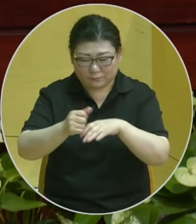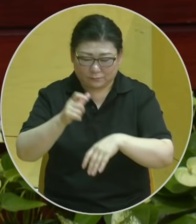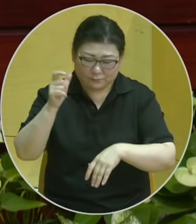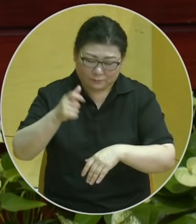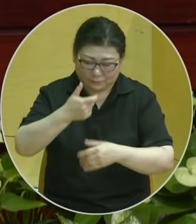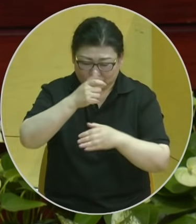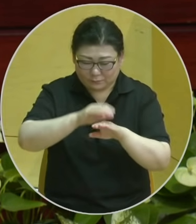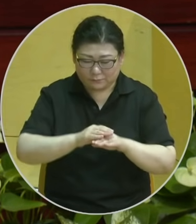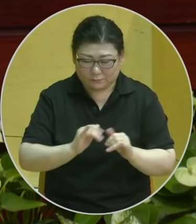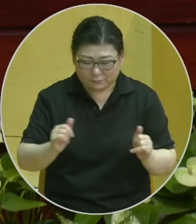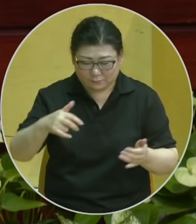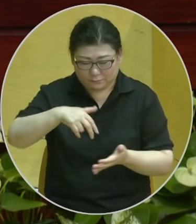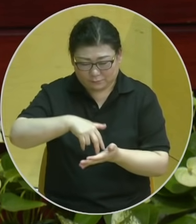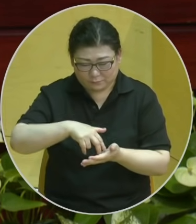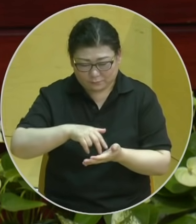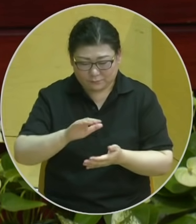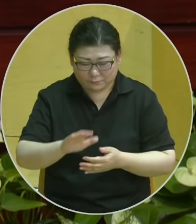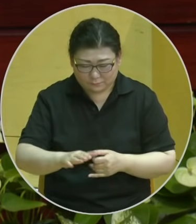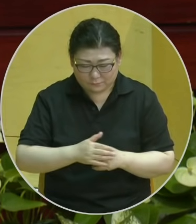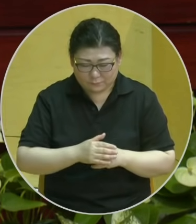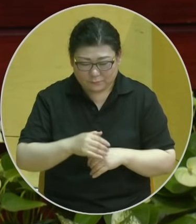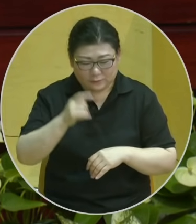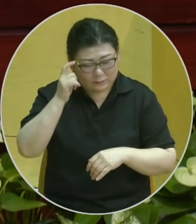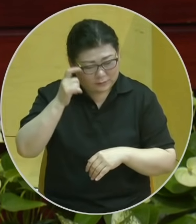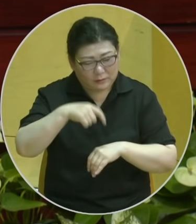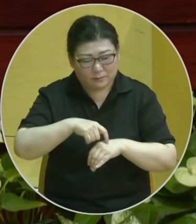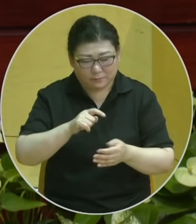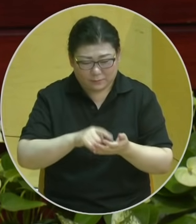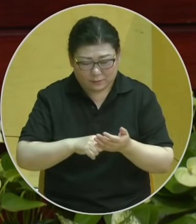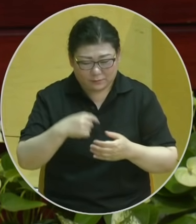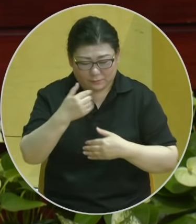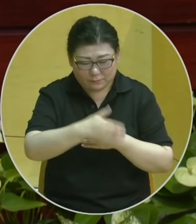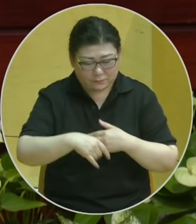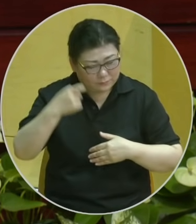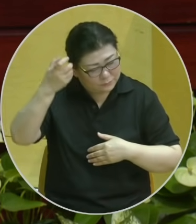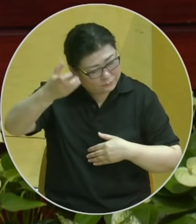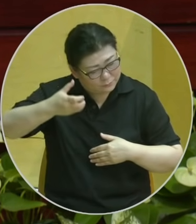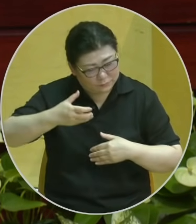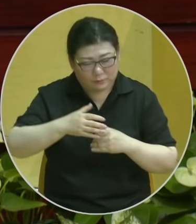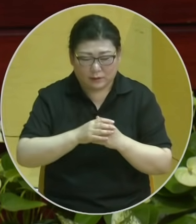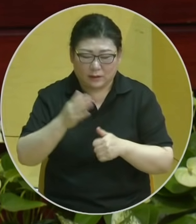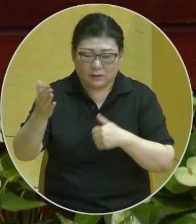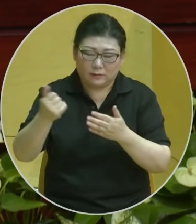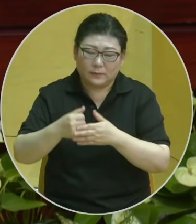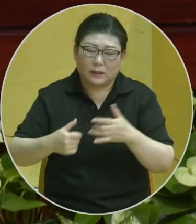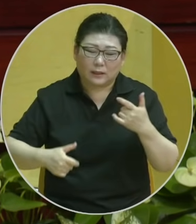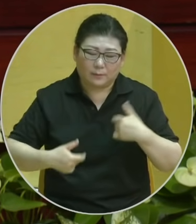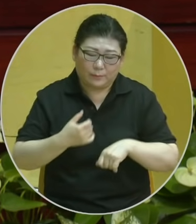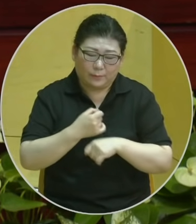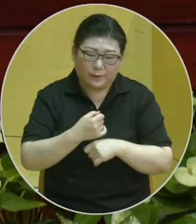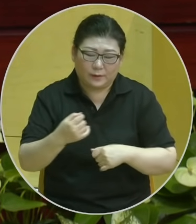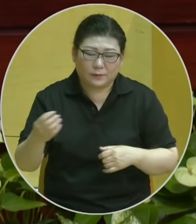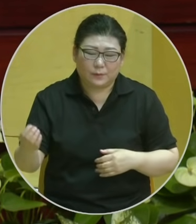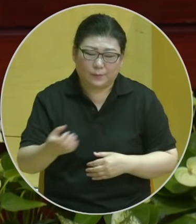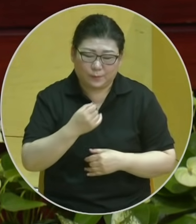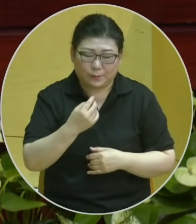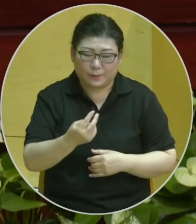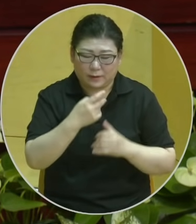있습니다 우리의 생각과 마음과 영혼과 육체가 하나님께서 기뻐하시는 거룩한